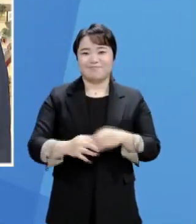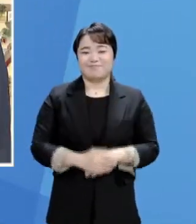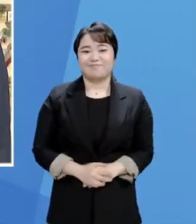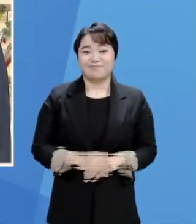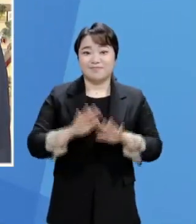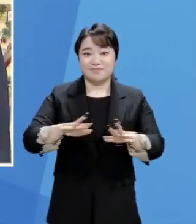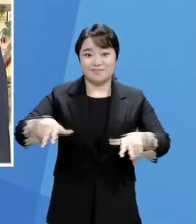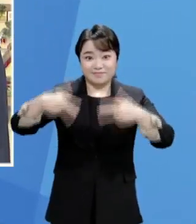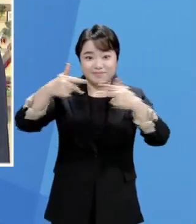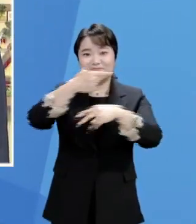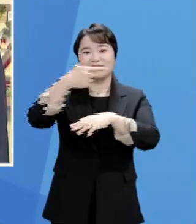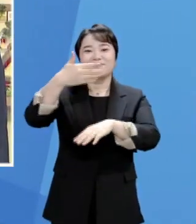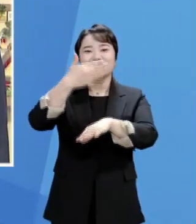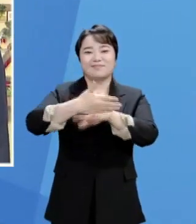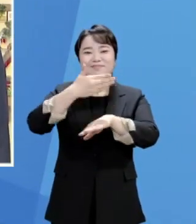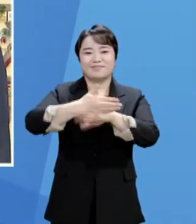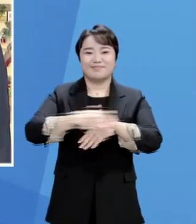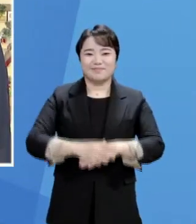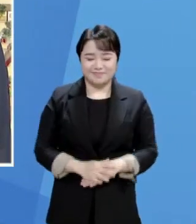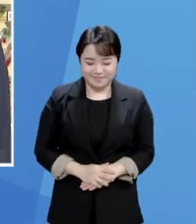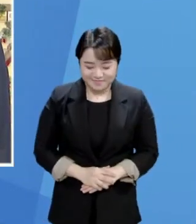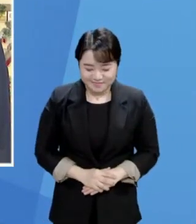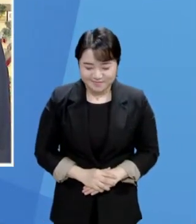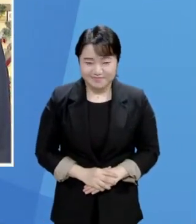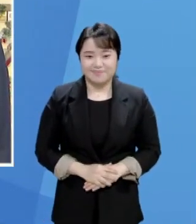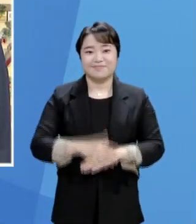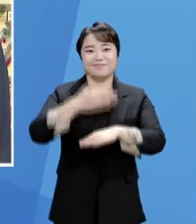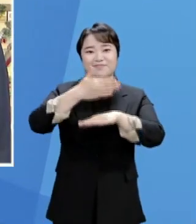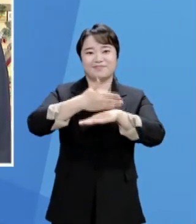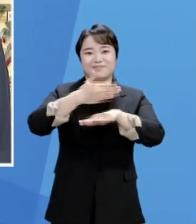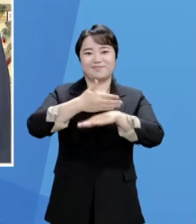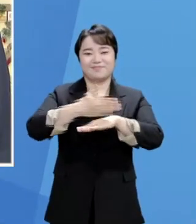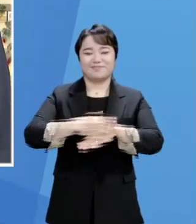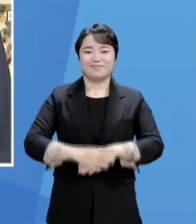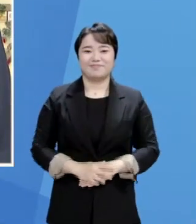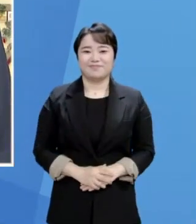네, 오늘 말씀 잘 들었습니다. 고맙습니다. 네, 감사합니다.